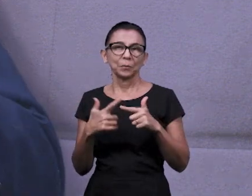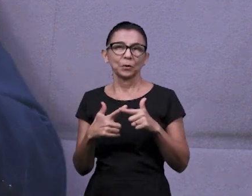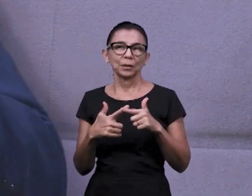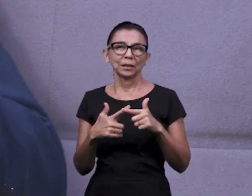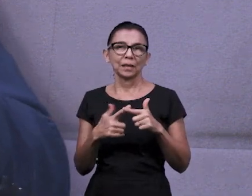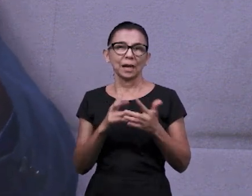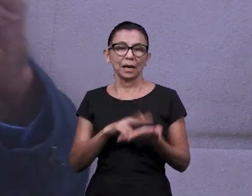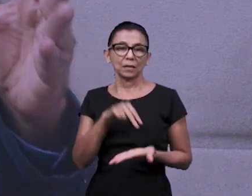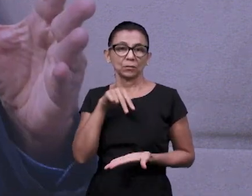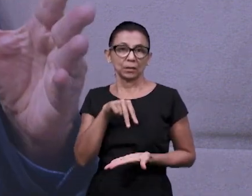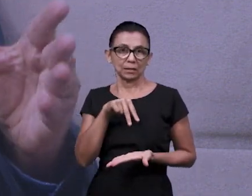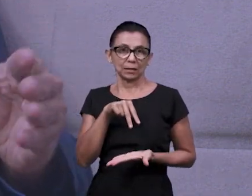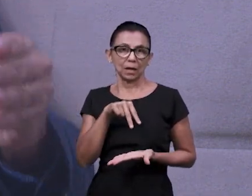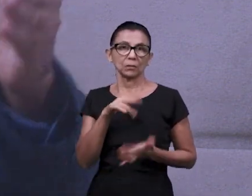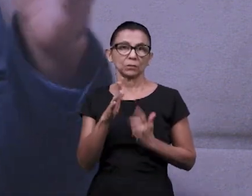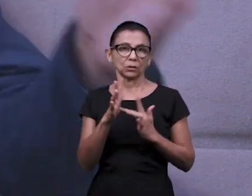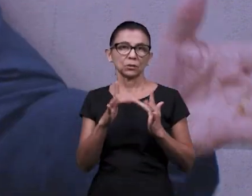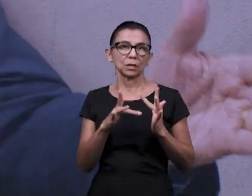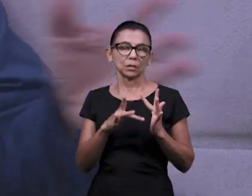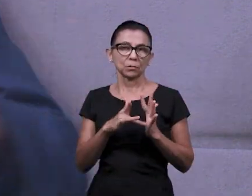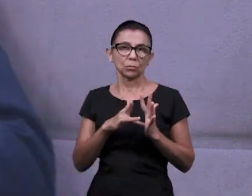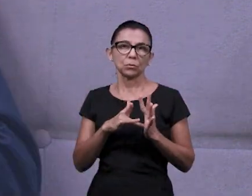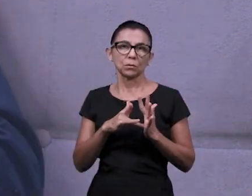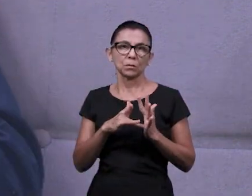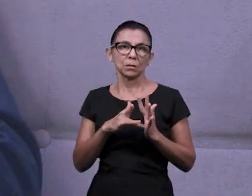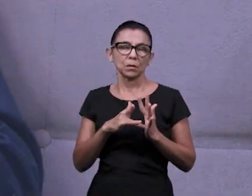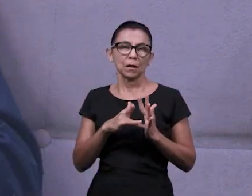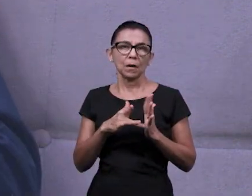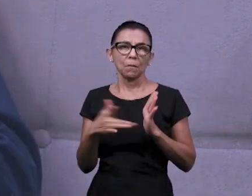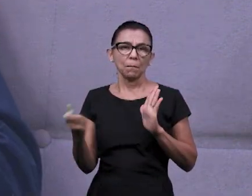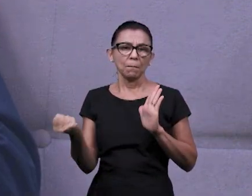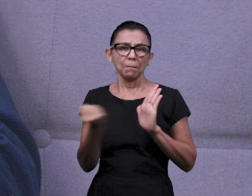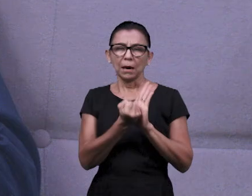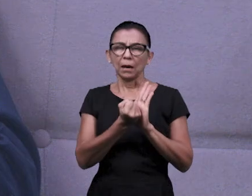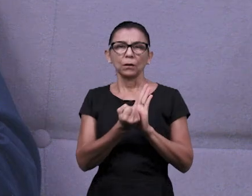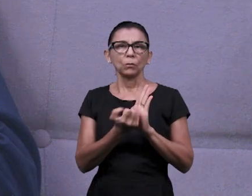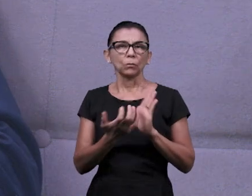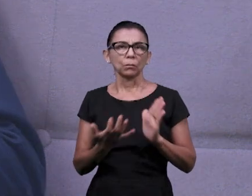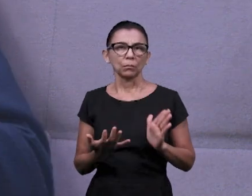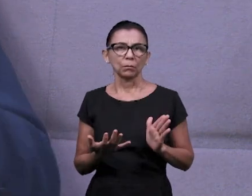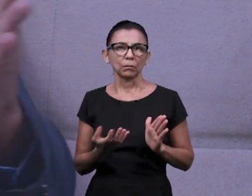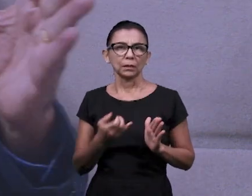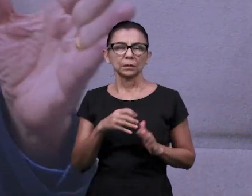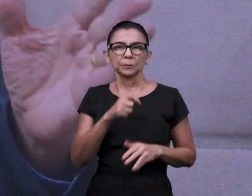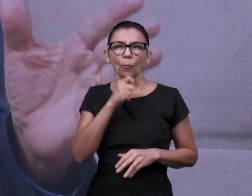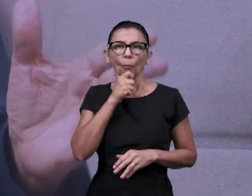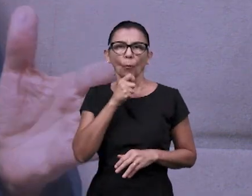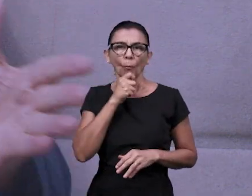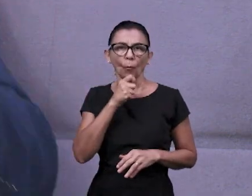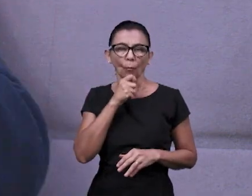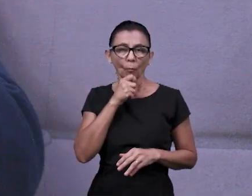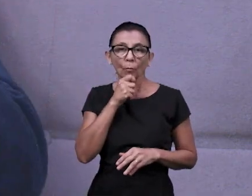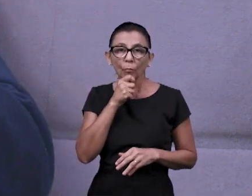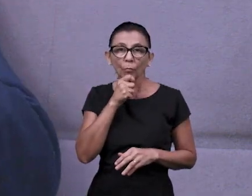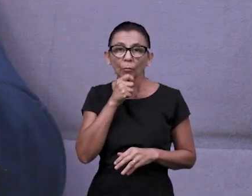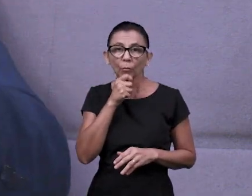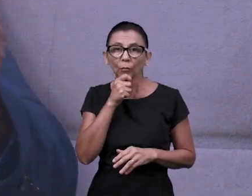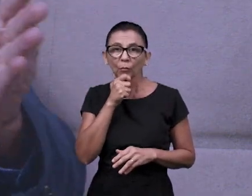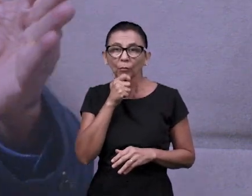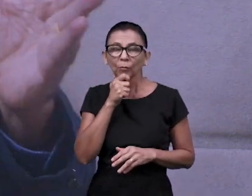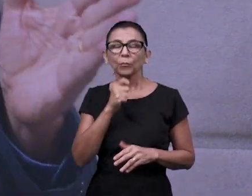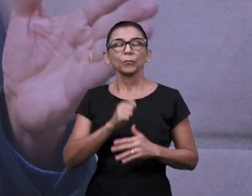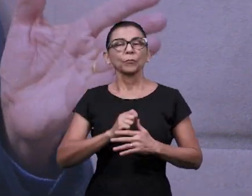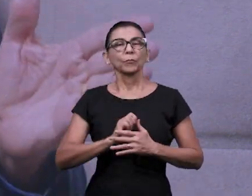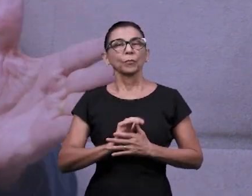Dieu. S'il n'a pas cette résurrection, il n'aurait pas le versement du Saint-Esprit. Il n'aurait pas la naissance